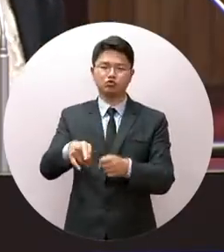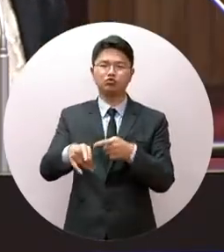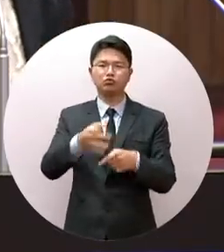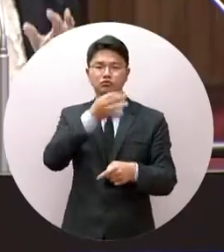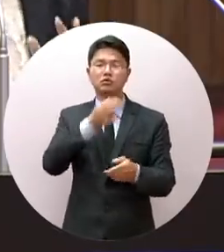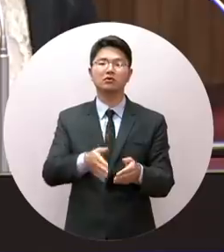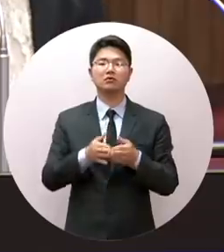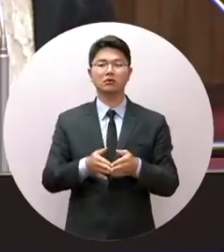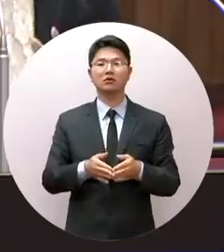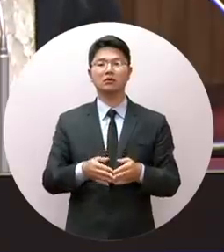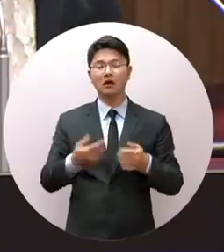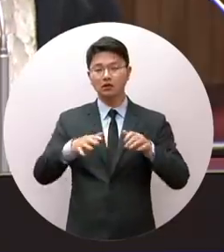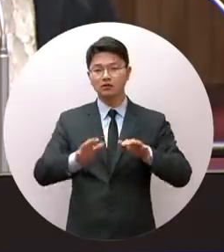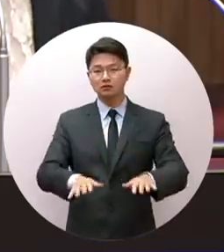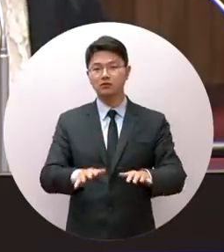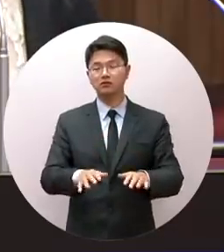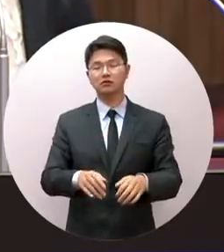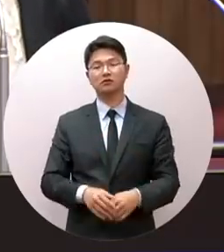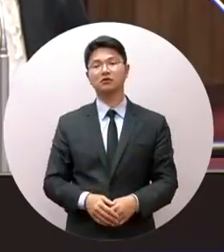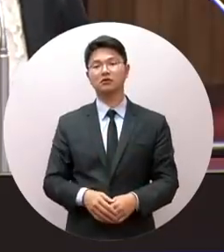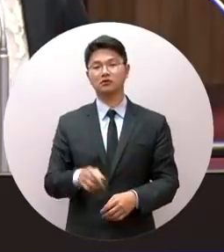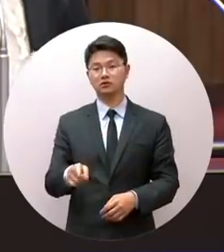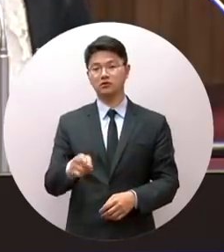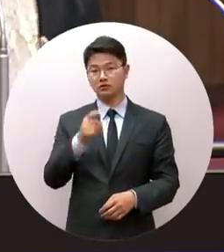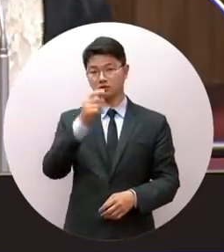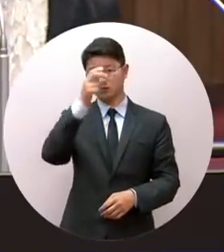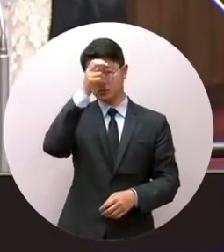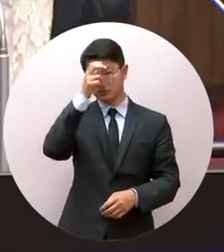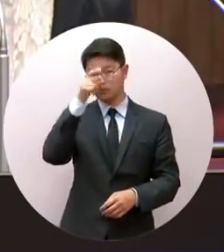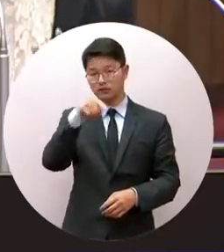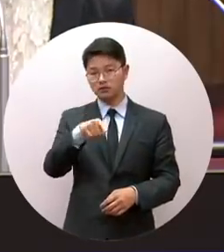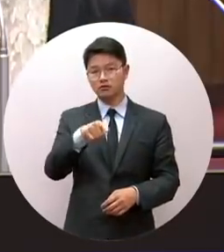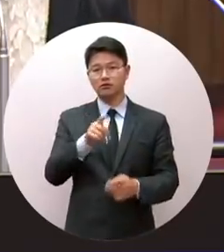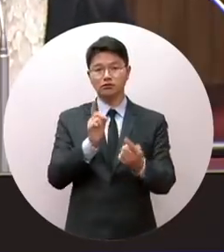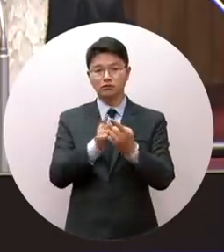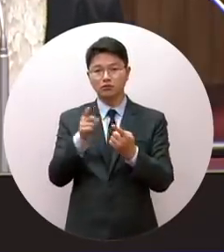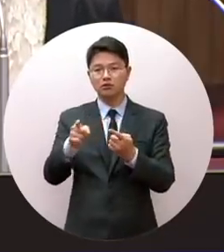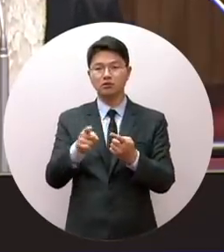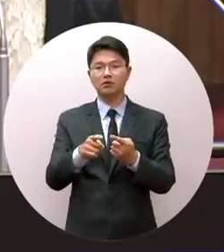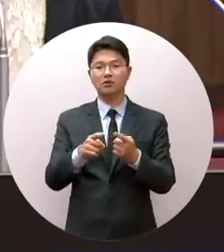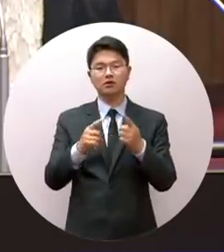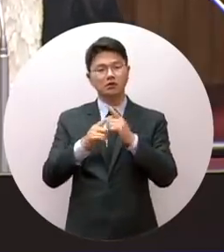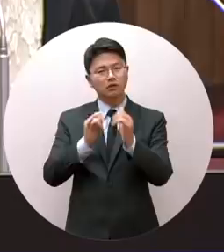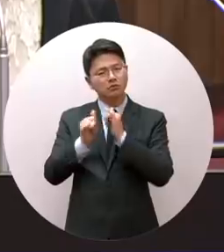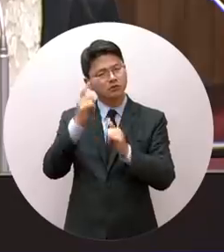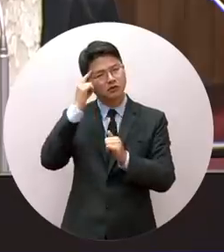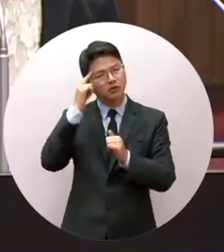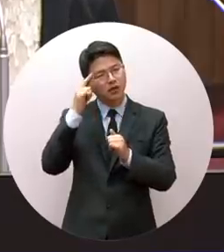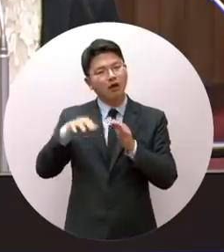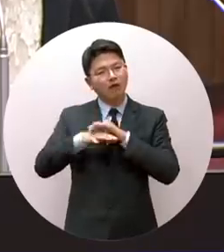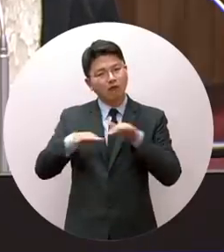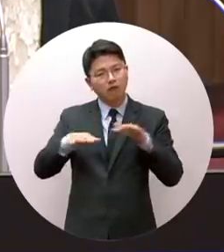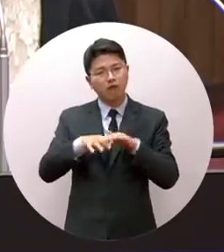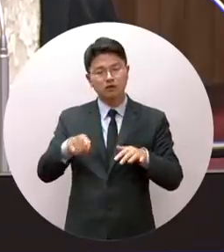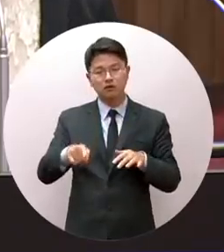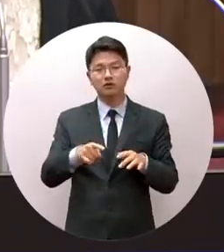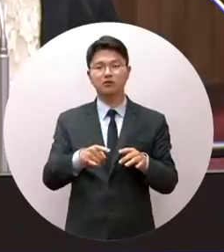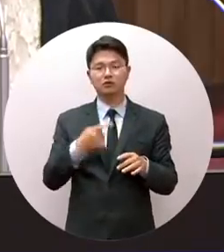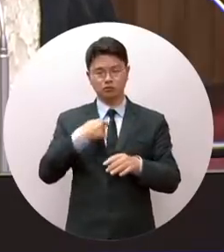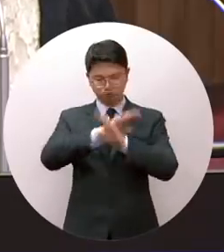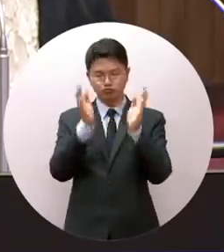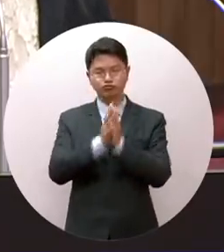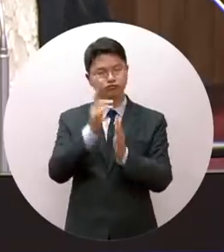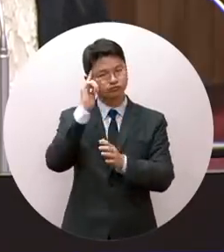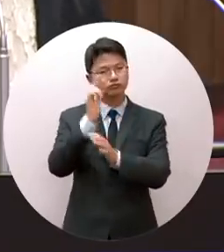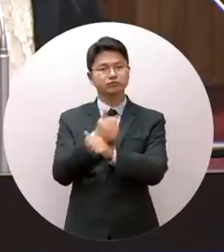算延额，是不是可以达到国人对于防治治安最基本的要求？我觉得我们也要深刻去思考。所以